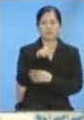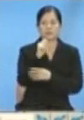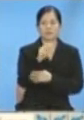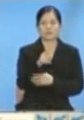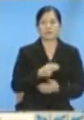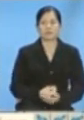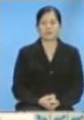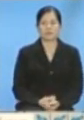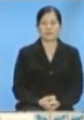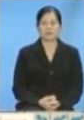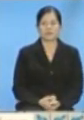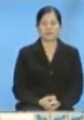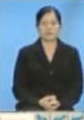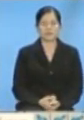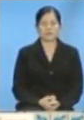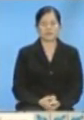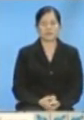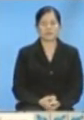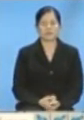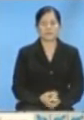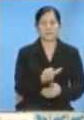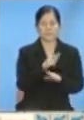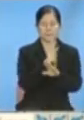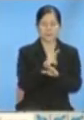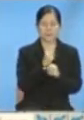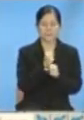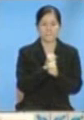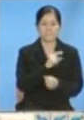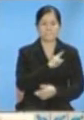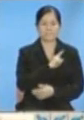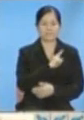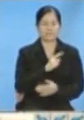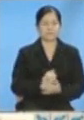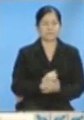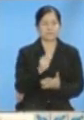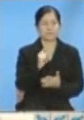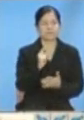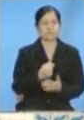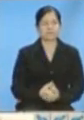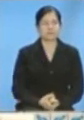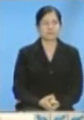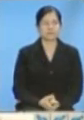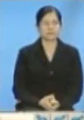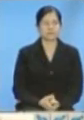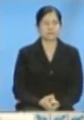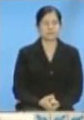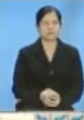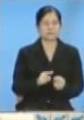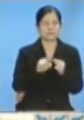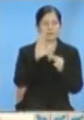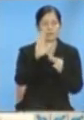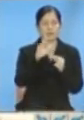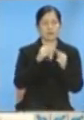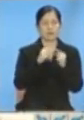ธานครับท่านประธานได้ทำหน้าที่นำข้อ5วงเล็บ